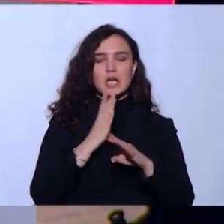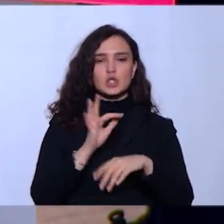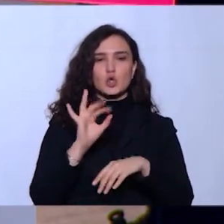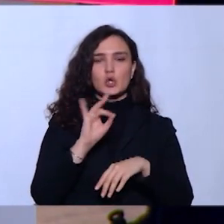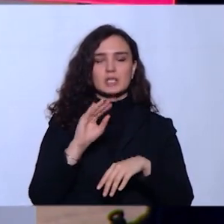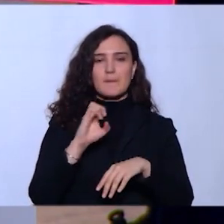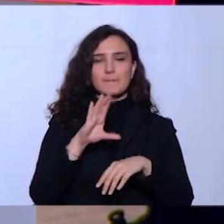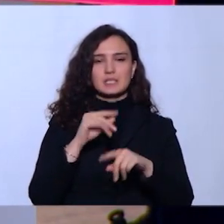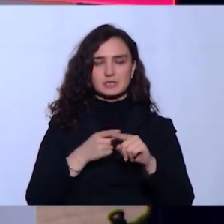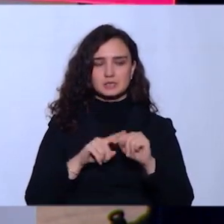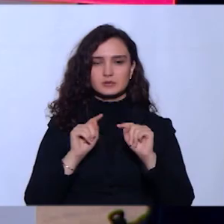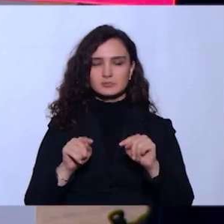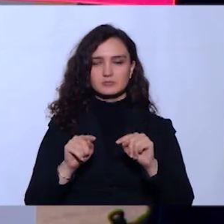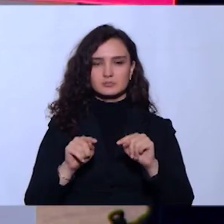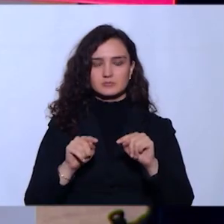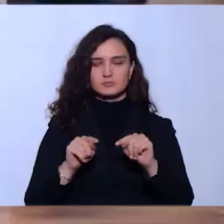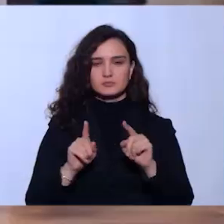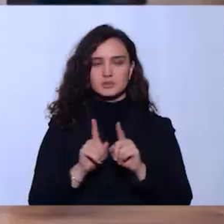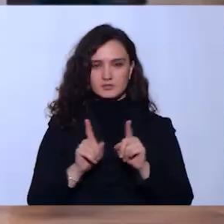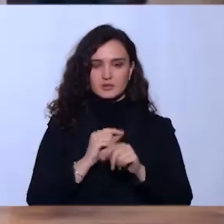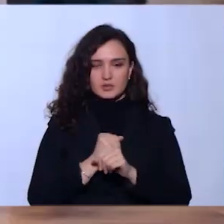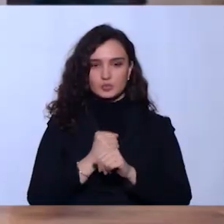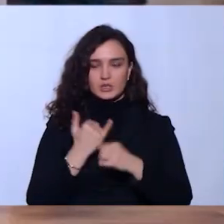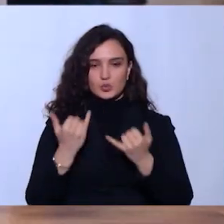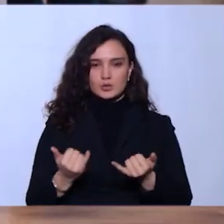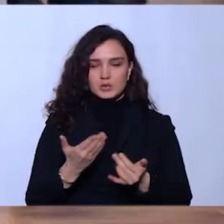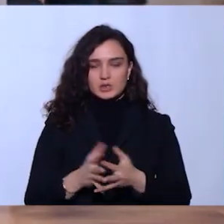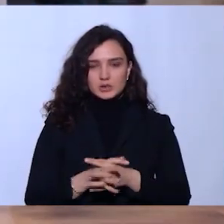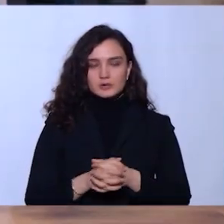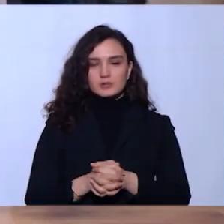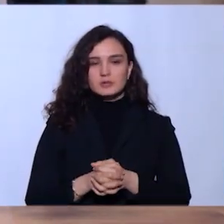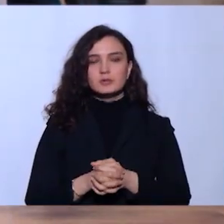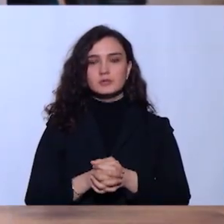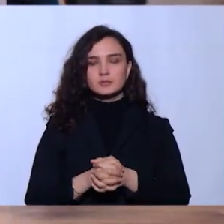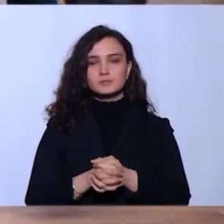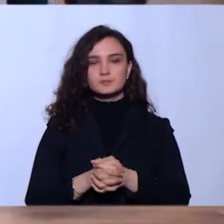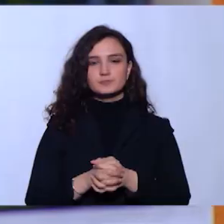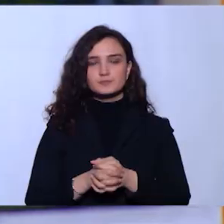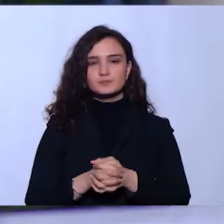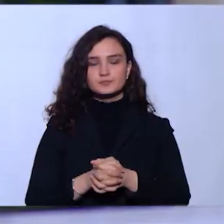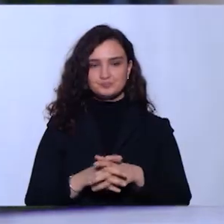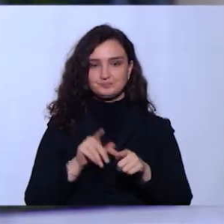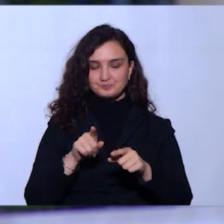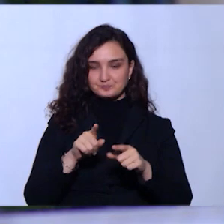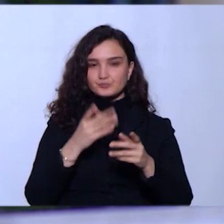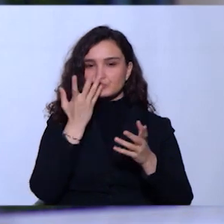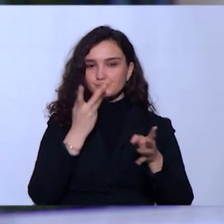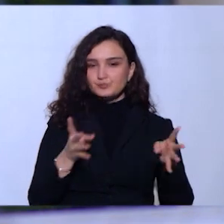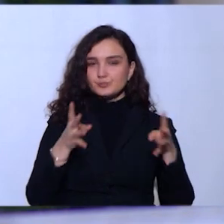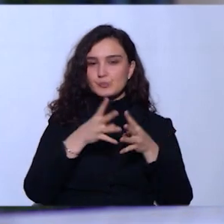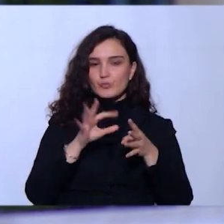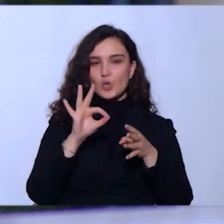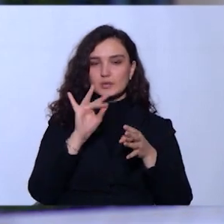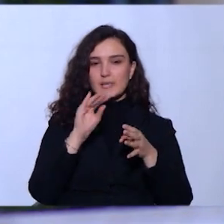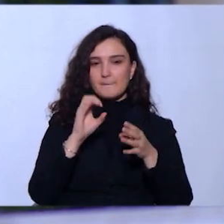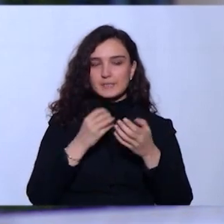და ხა ვეცდები, რომ აი ეს ორნამენტი გაგეკეთოთ. ანუ როცა ეხა აქ ავიღოთ შერეული ორნამენტი,